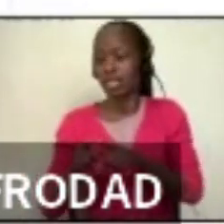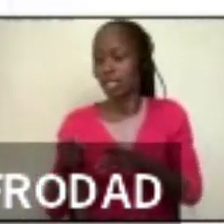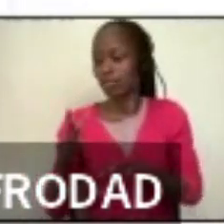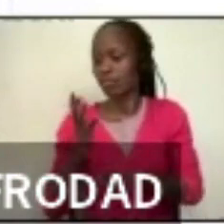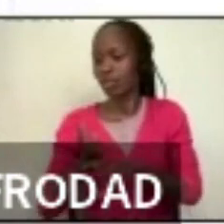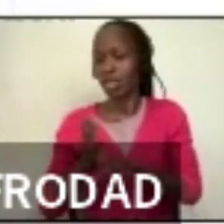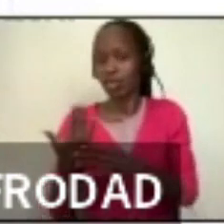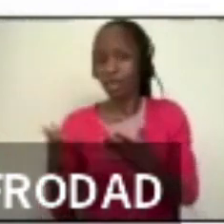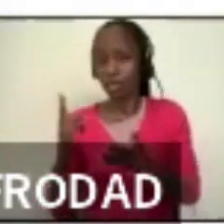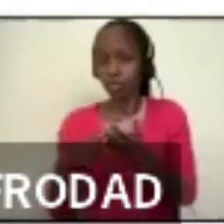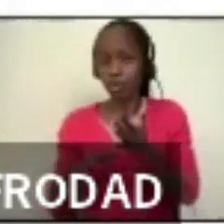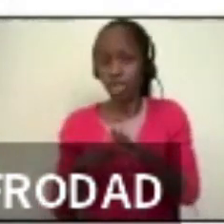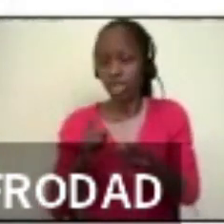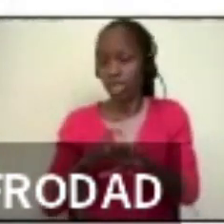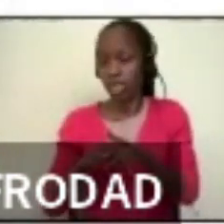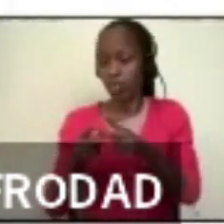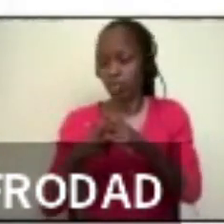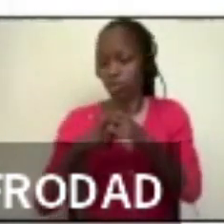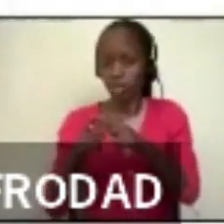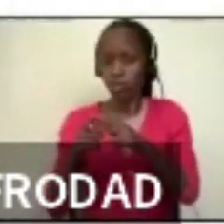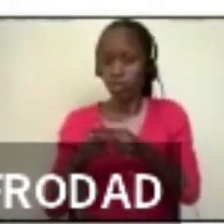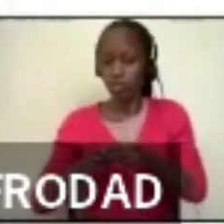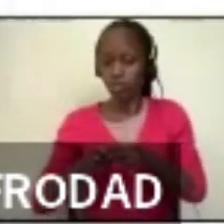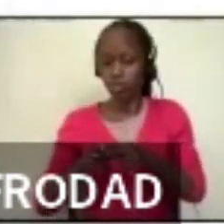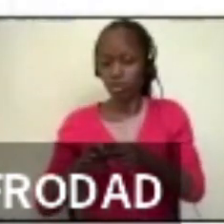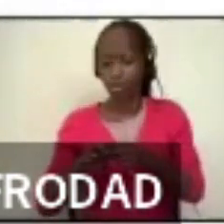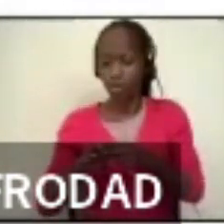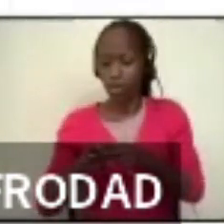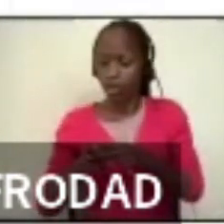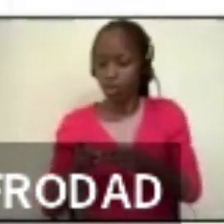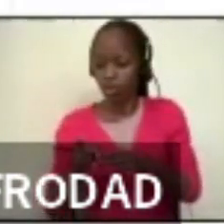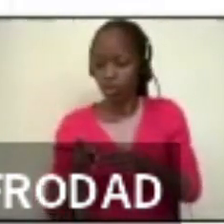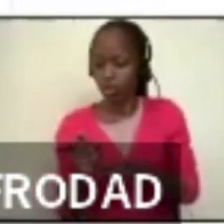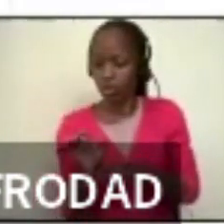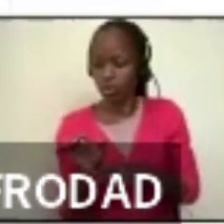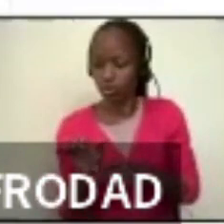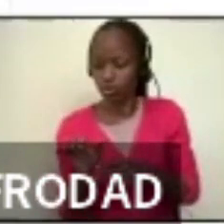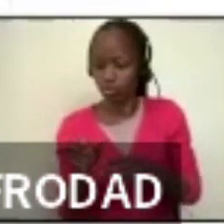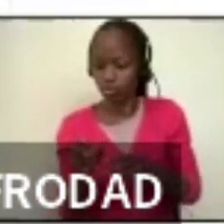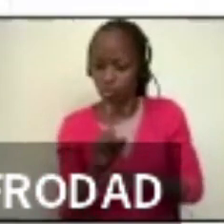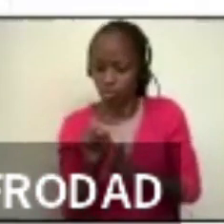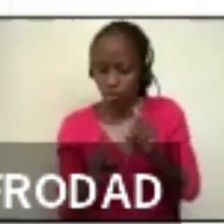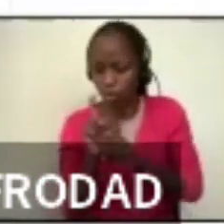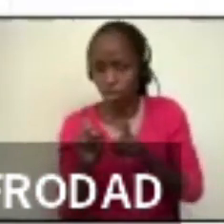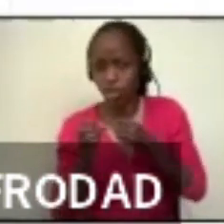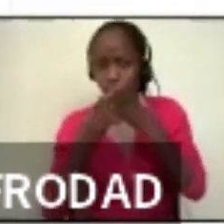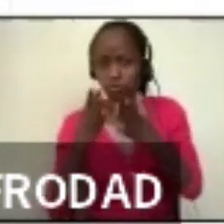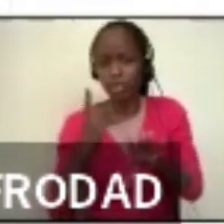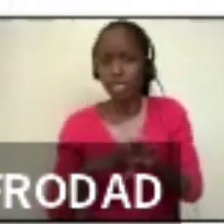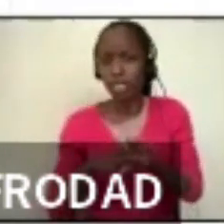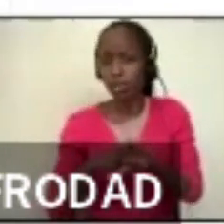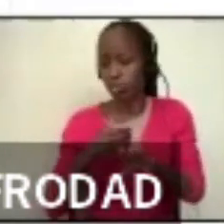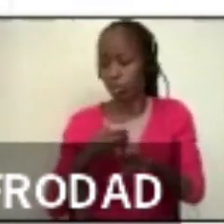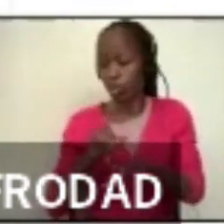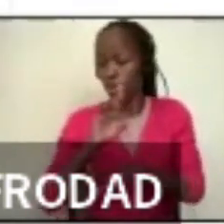source. Je m'explique. Quand vous avez un article comme ça, étant journaliste d'investigation, vous avez